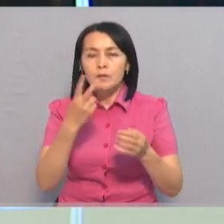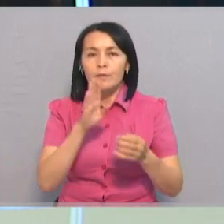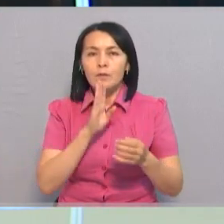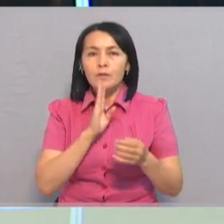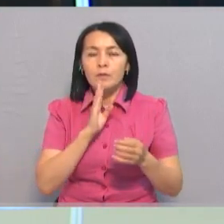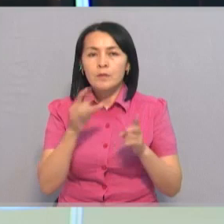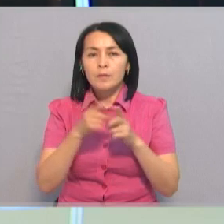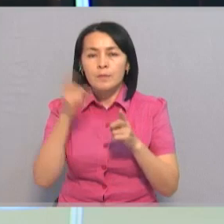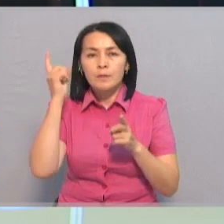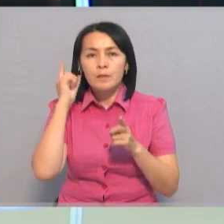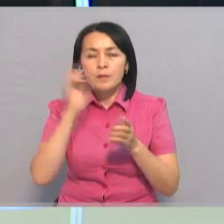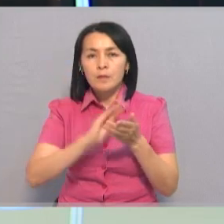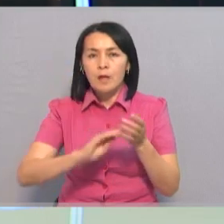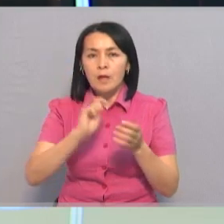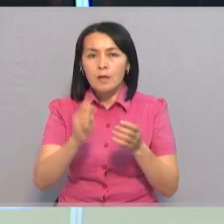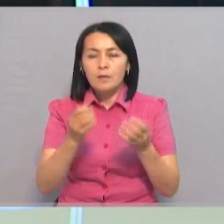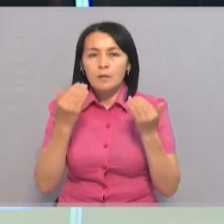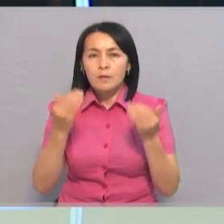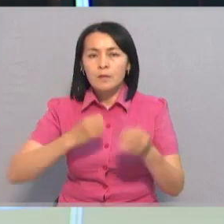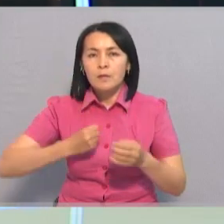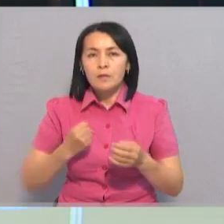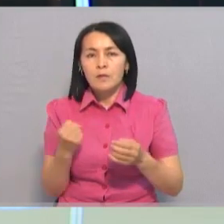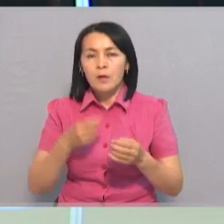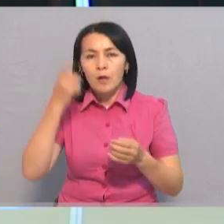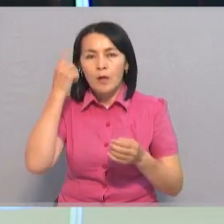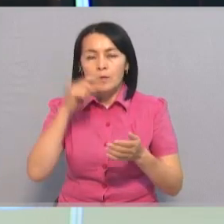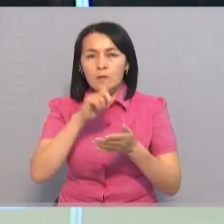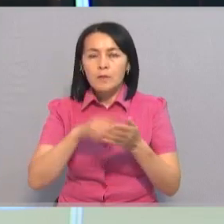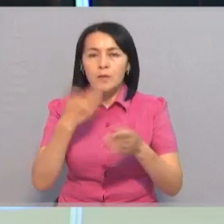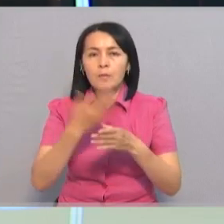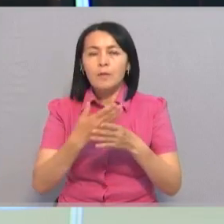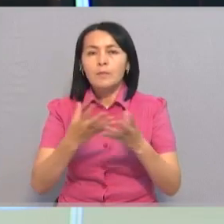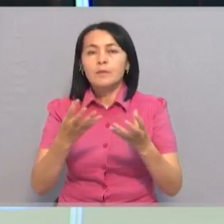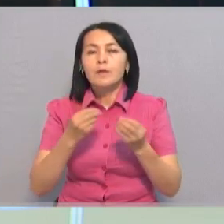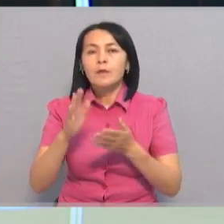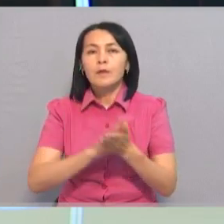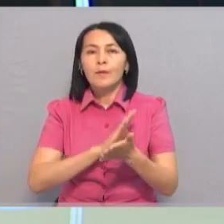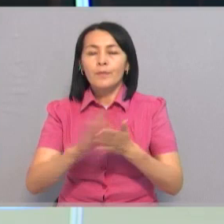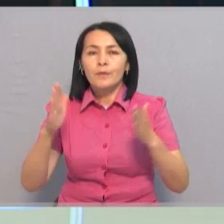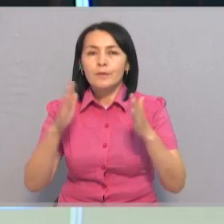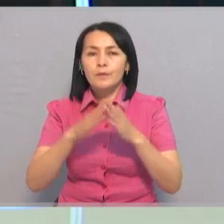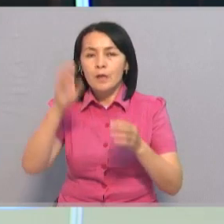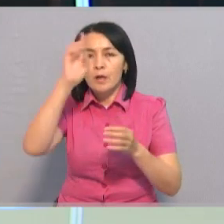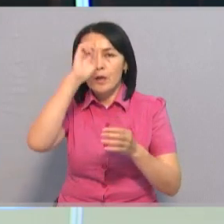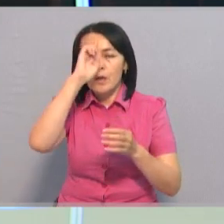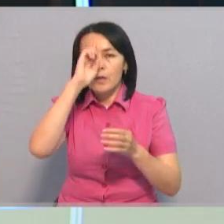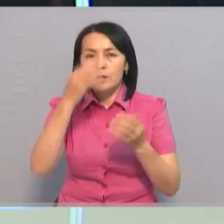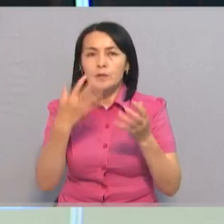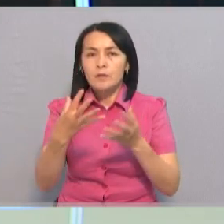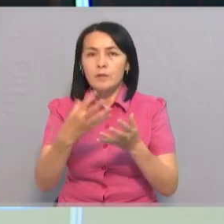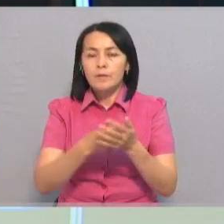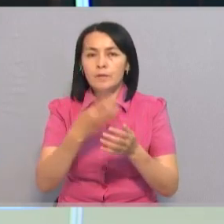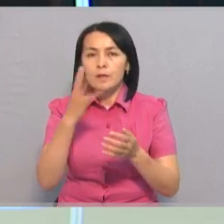женщин. По словам заявительниц, некая знакомая заверила, что поможет получить бесплатное жилье от государства и выманила у